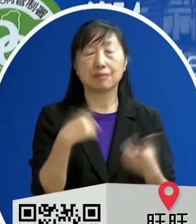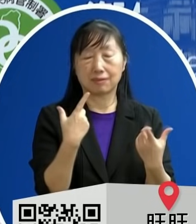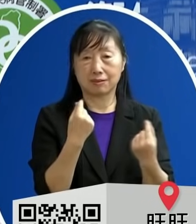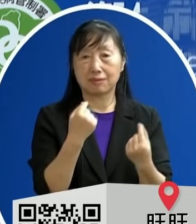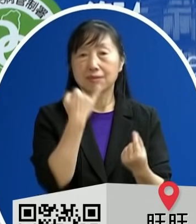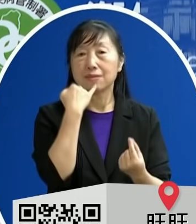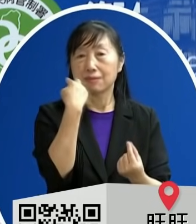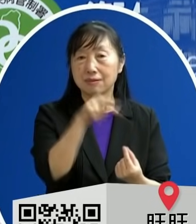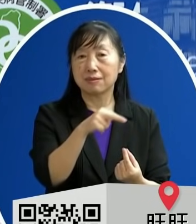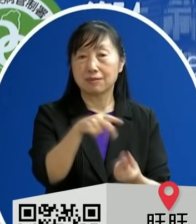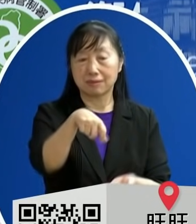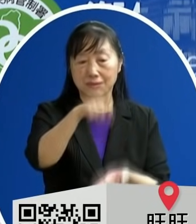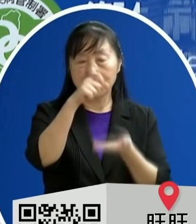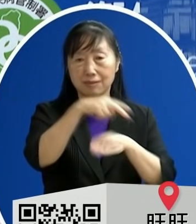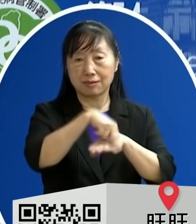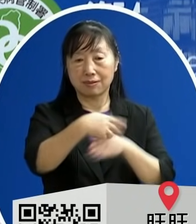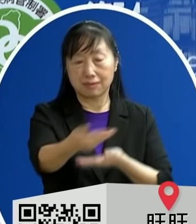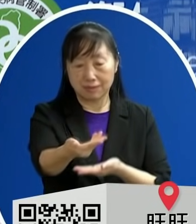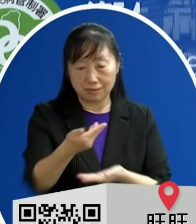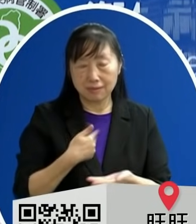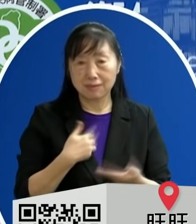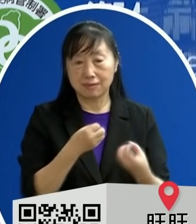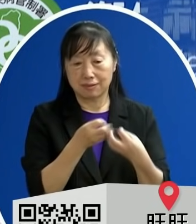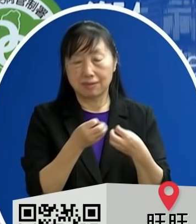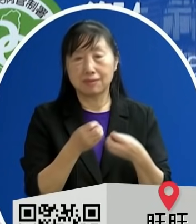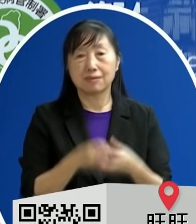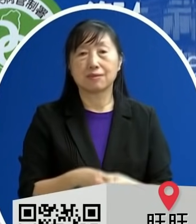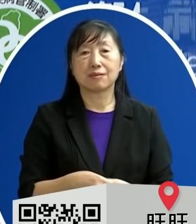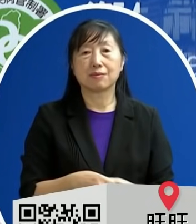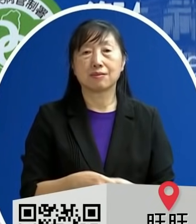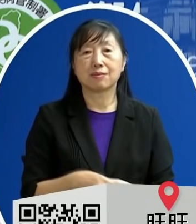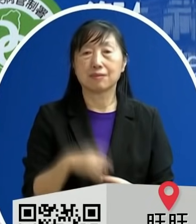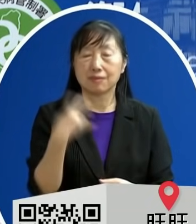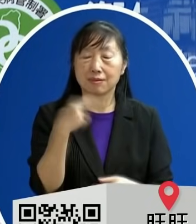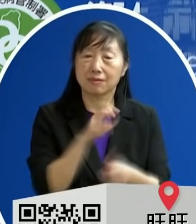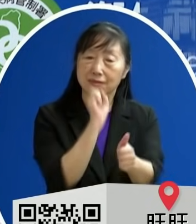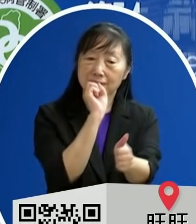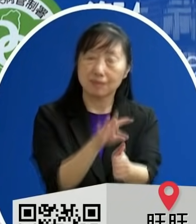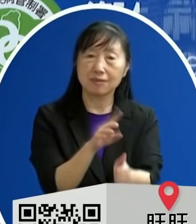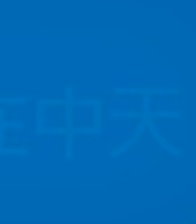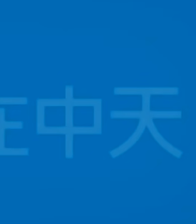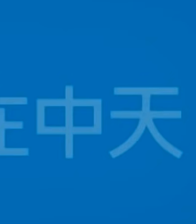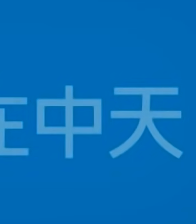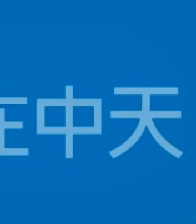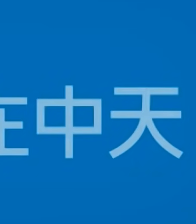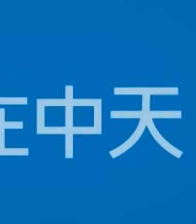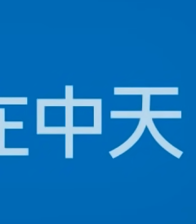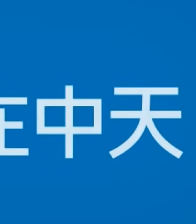可以提出一个计划，那我们也会来讨论提供他一个比较好的建议。